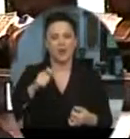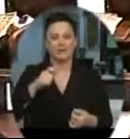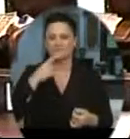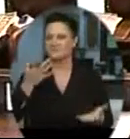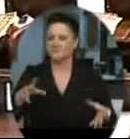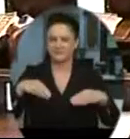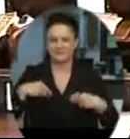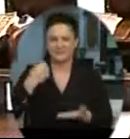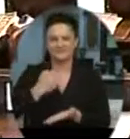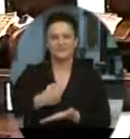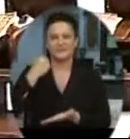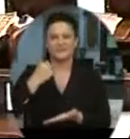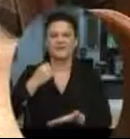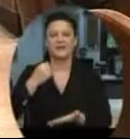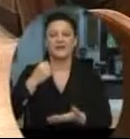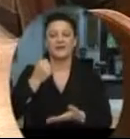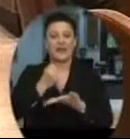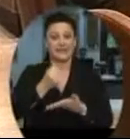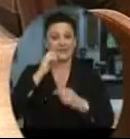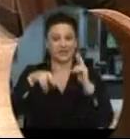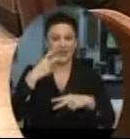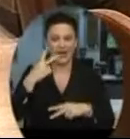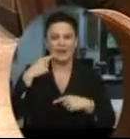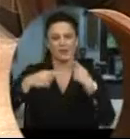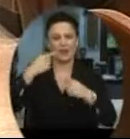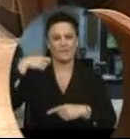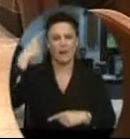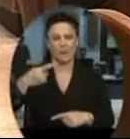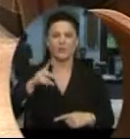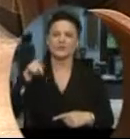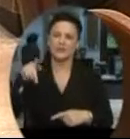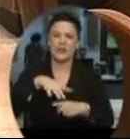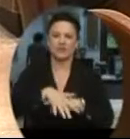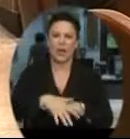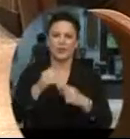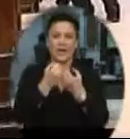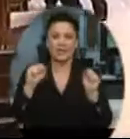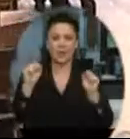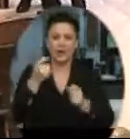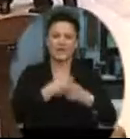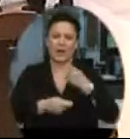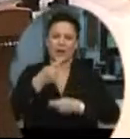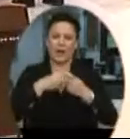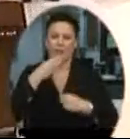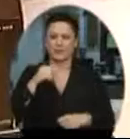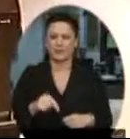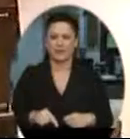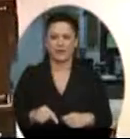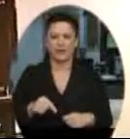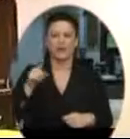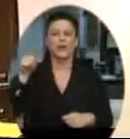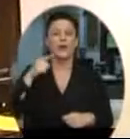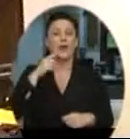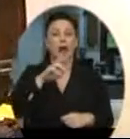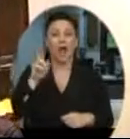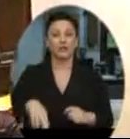לקביעת תקציב דו-שנתי גם לשנים הבאות, צעד שיש לו השלכות על הדמוקרטיה ועל הכלכלה בישראל. הרשות המחוקקת אצלנו